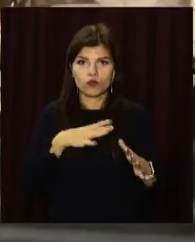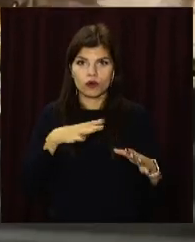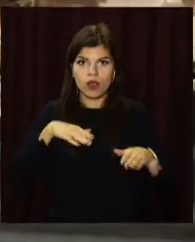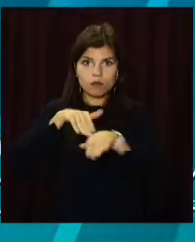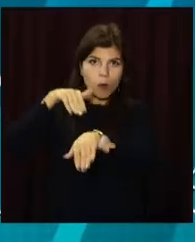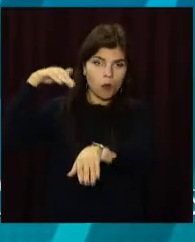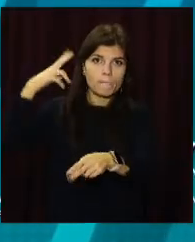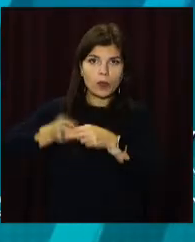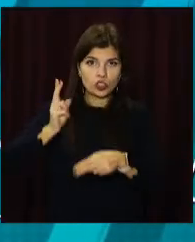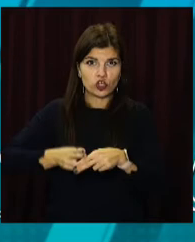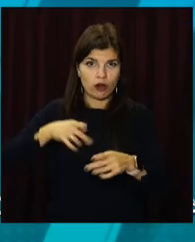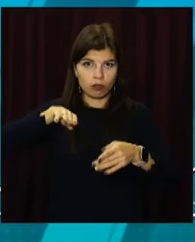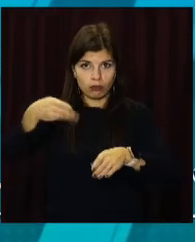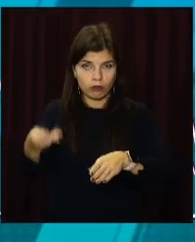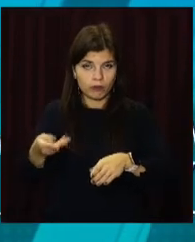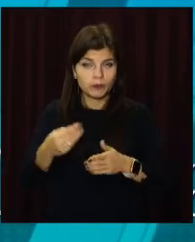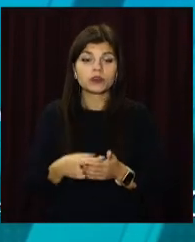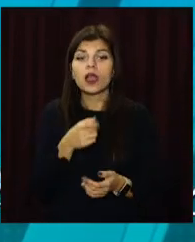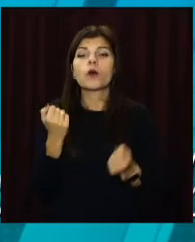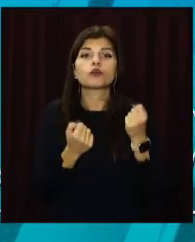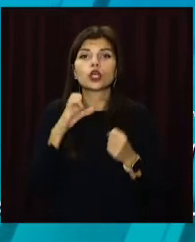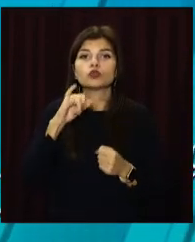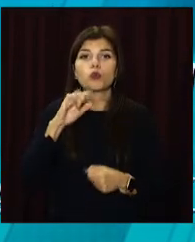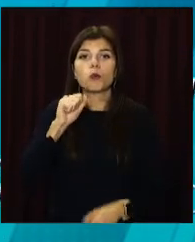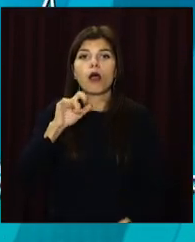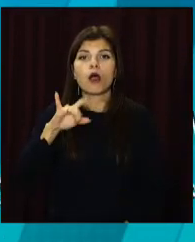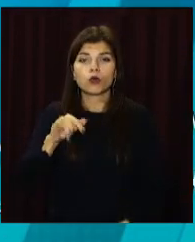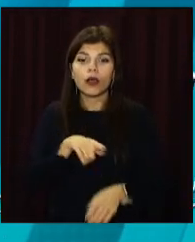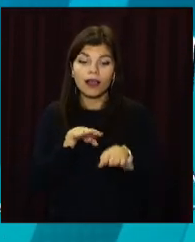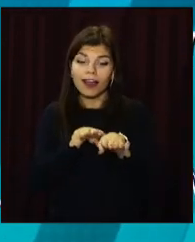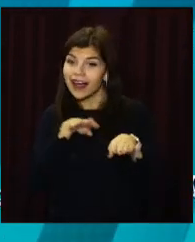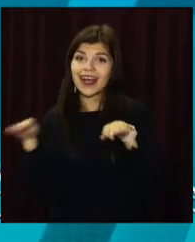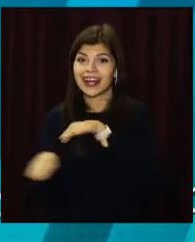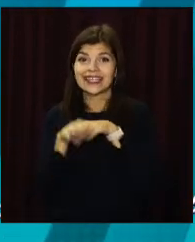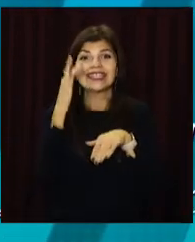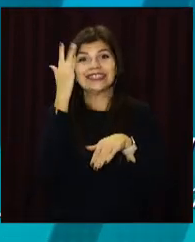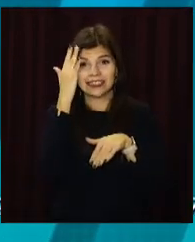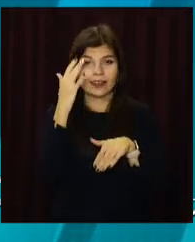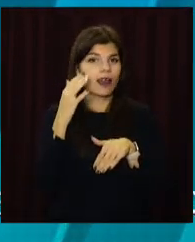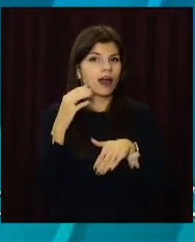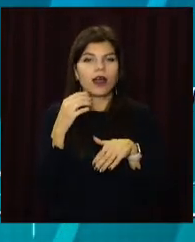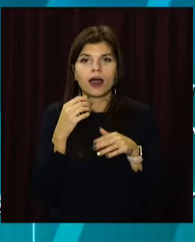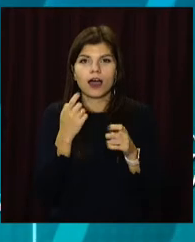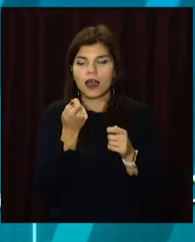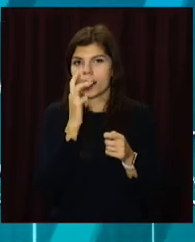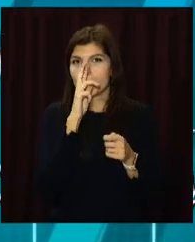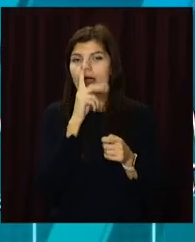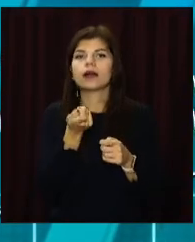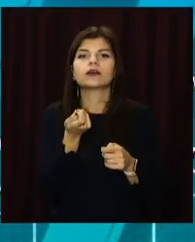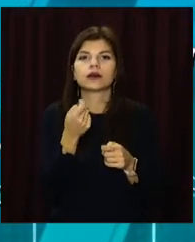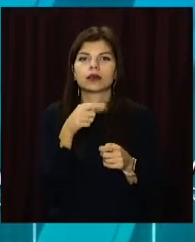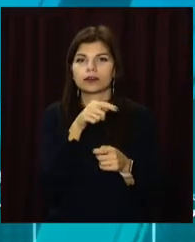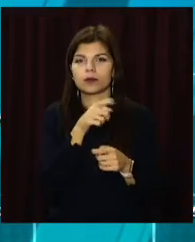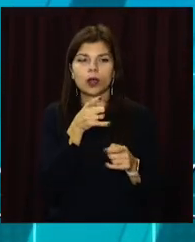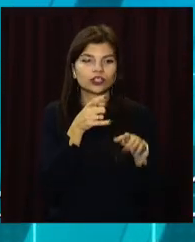затор. Водій автомобіля «Субару» під час перестроювання не переконався в безпечності цього маневру, зіштовхнувся з автомобілем